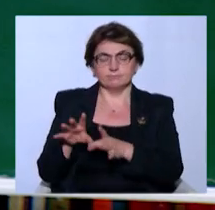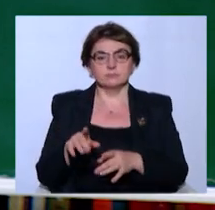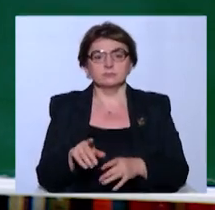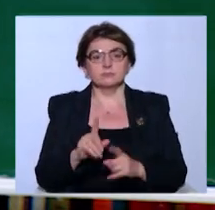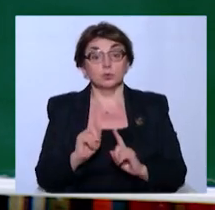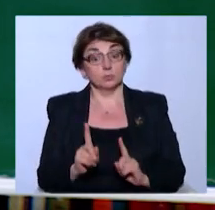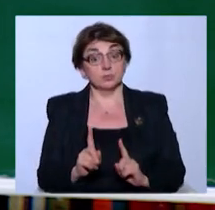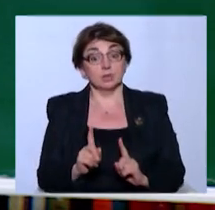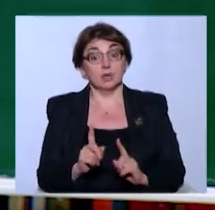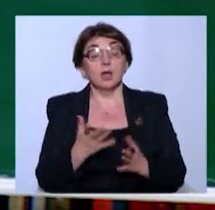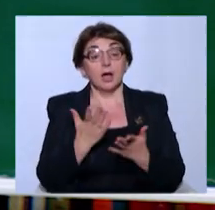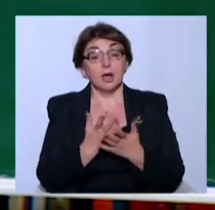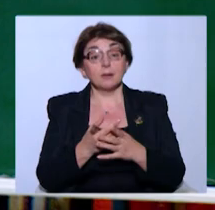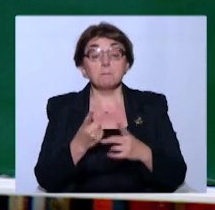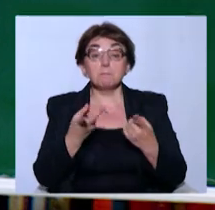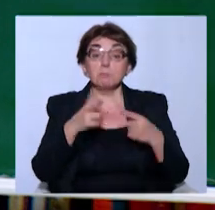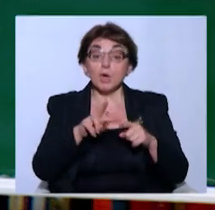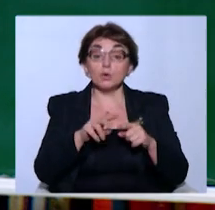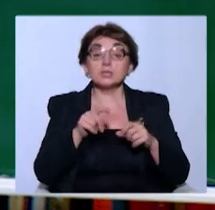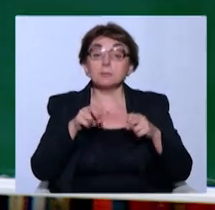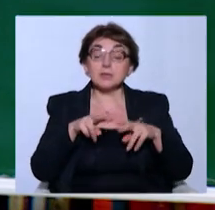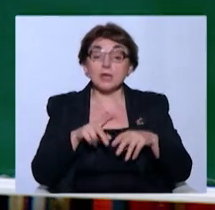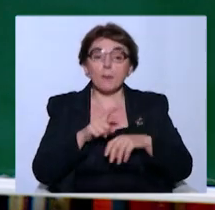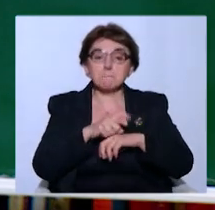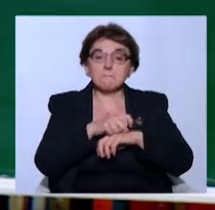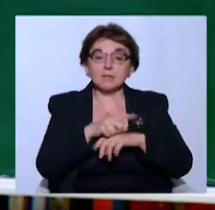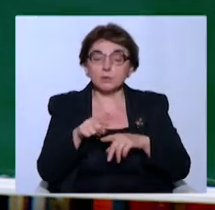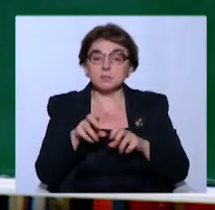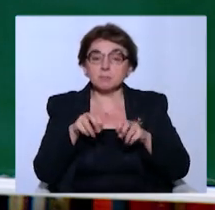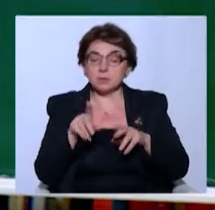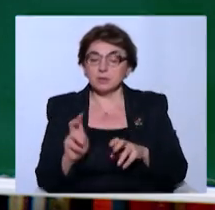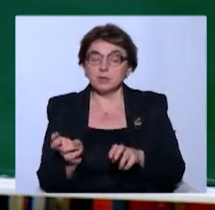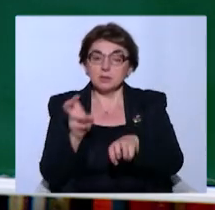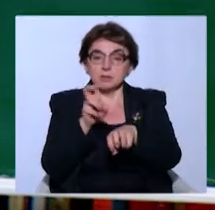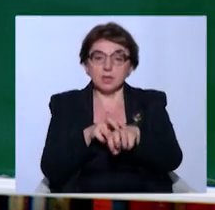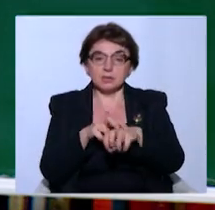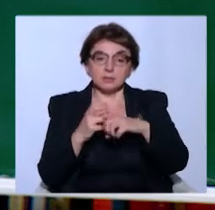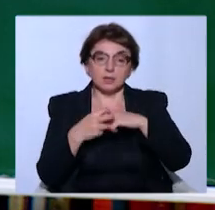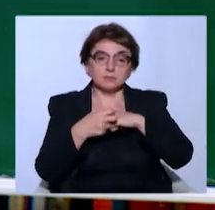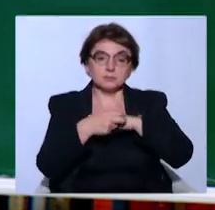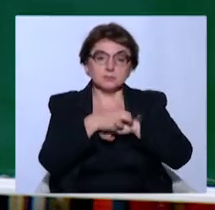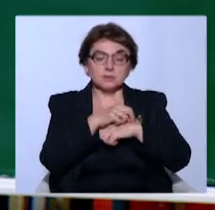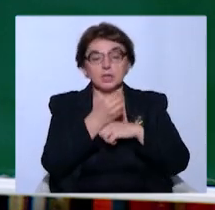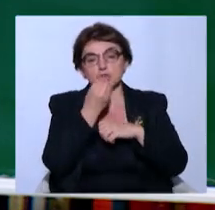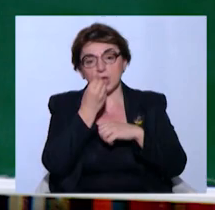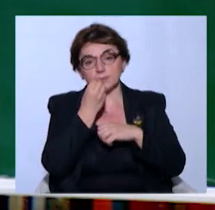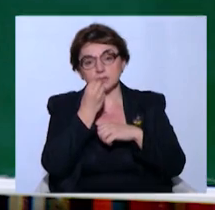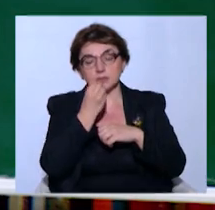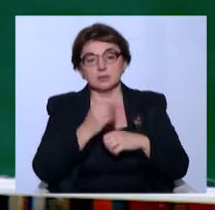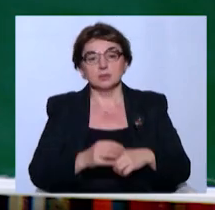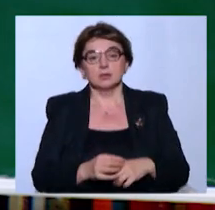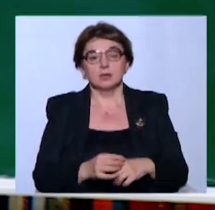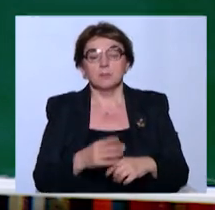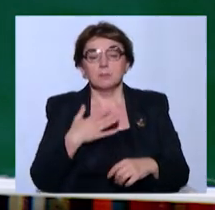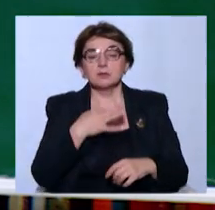მიირთმევს ამ ფრინველებს. ძალიან მნიშვნელოვანია ის, რომ არა თუ ზოგადად სხვა